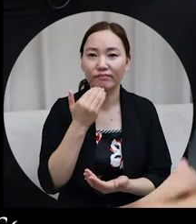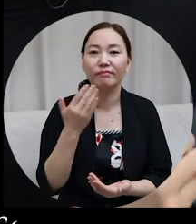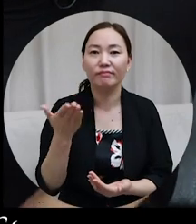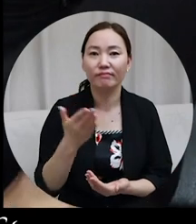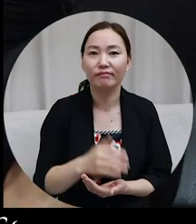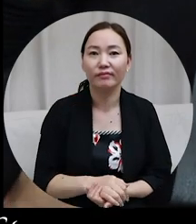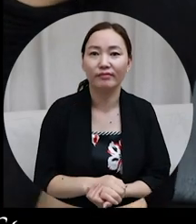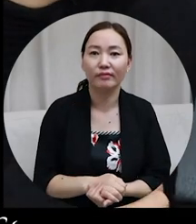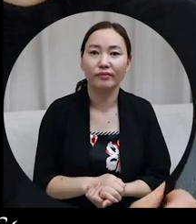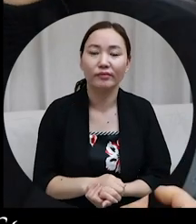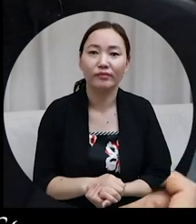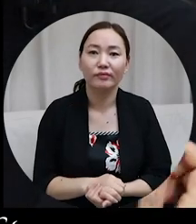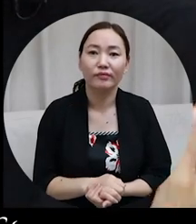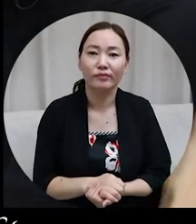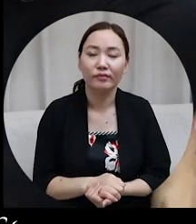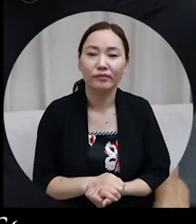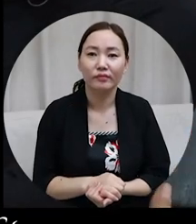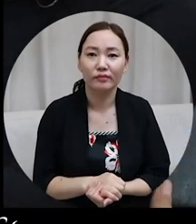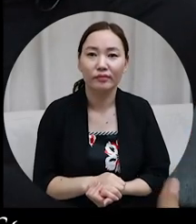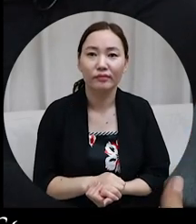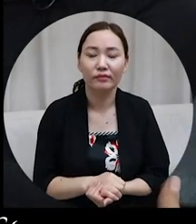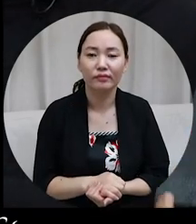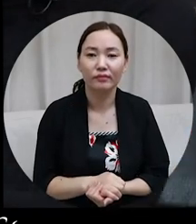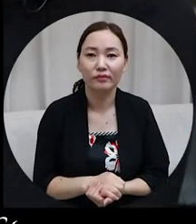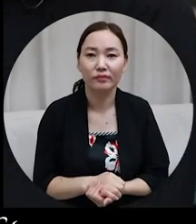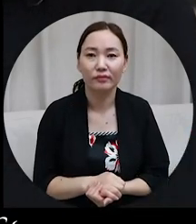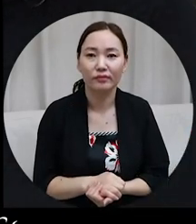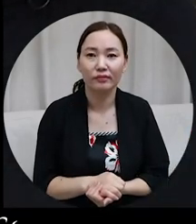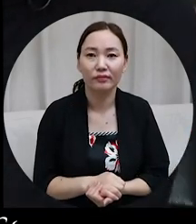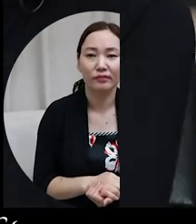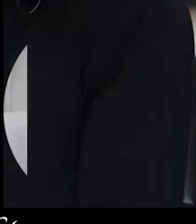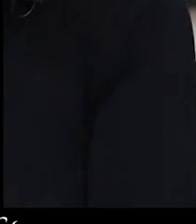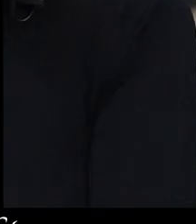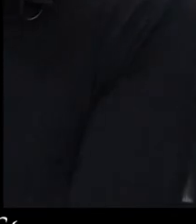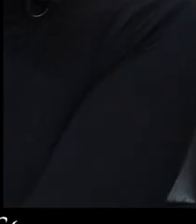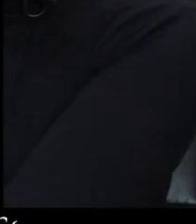танаа байгуулах юм мэдх юм байна да тий. Тэр хайцаал мэдх.